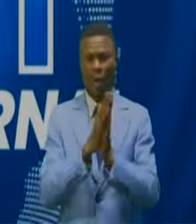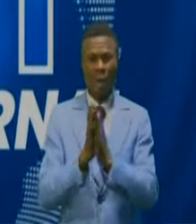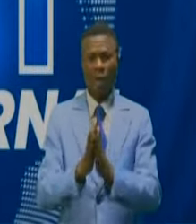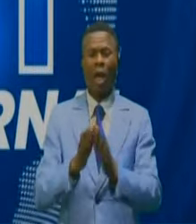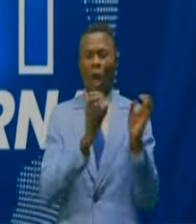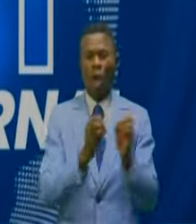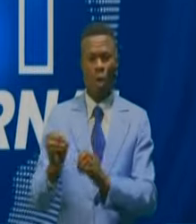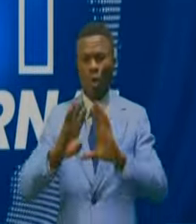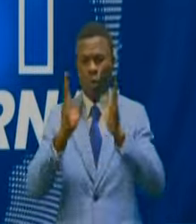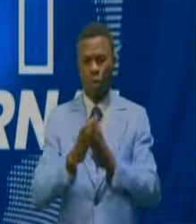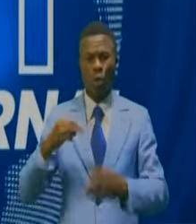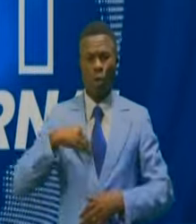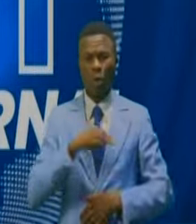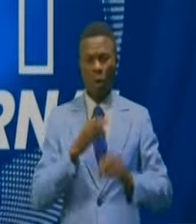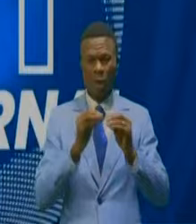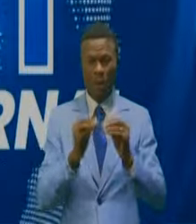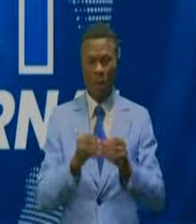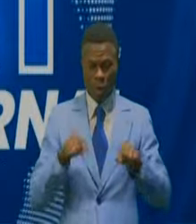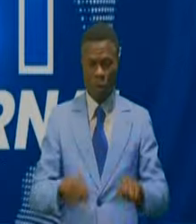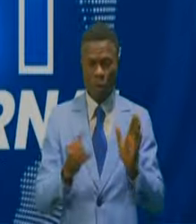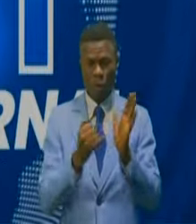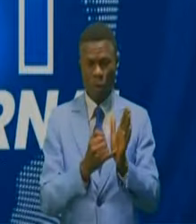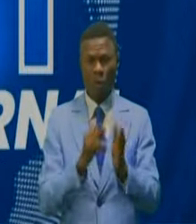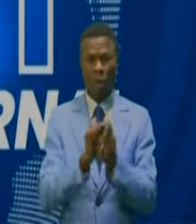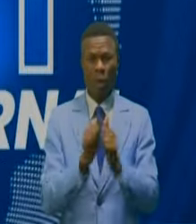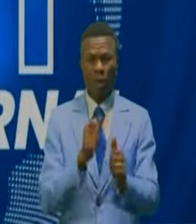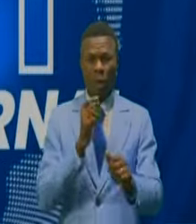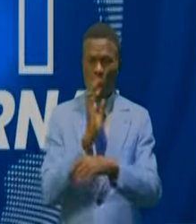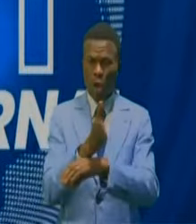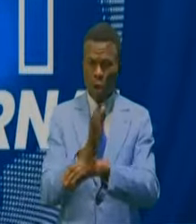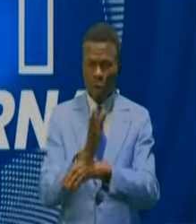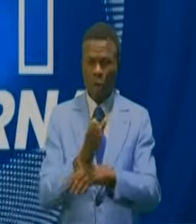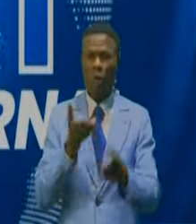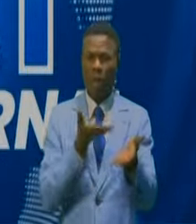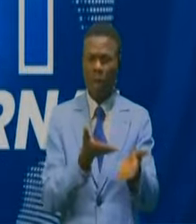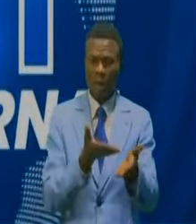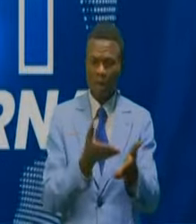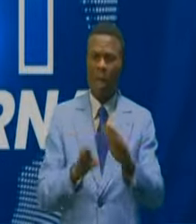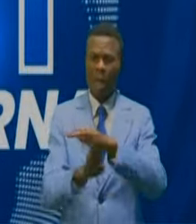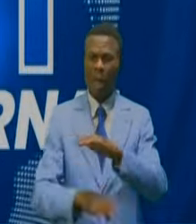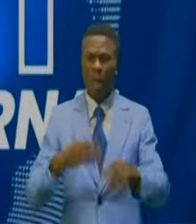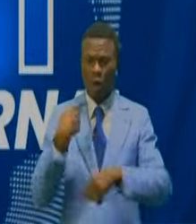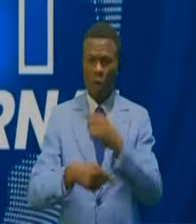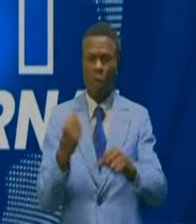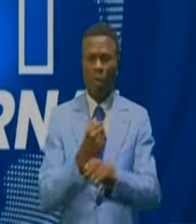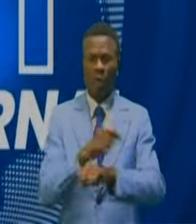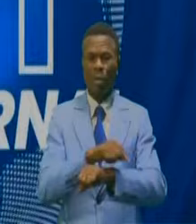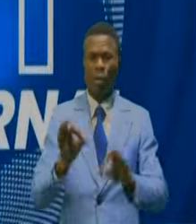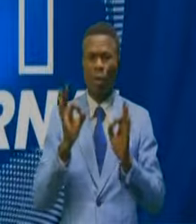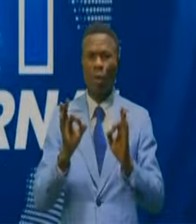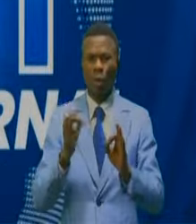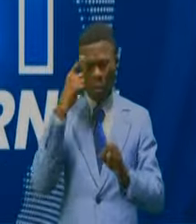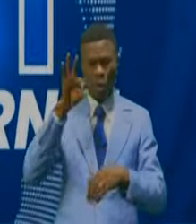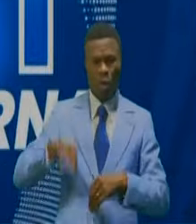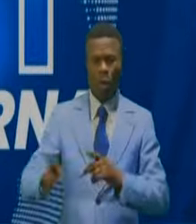convoqué tous les membres pour une réunion ce samedi. Il était question des directives devant servir de base à l'action de ce nouveau bureau pour